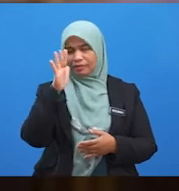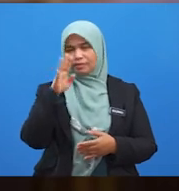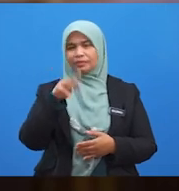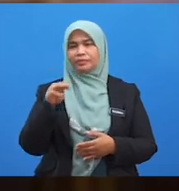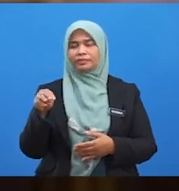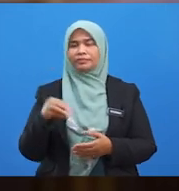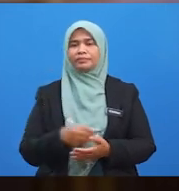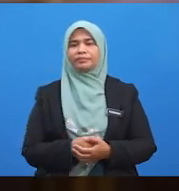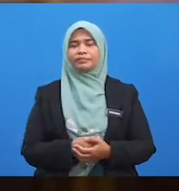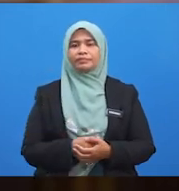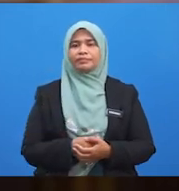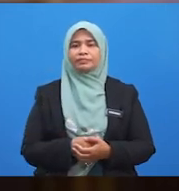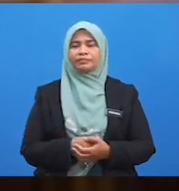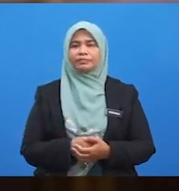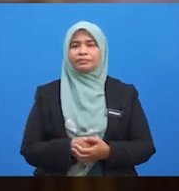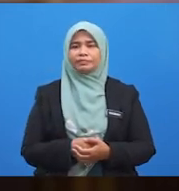sekalian.